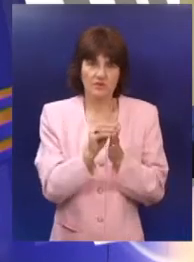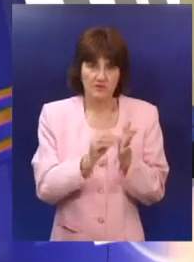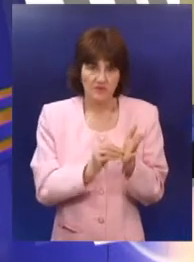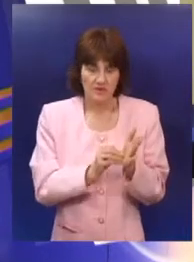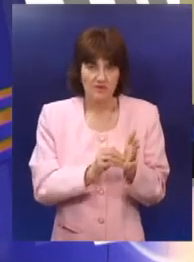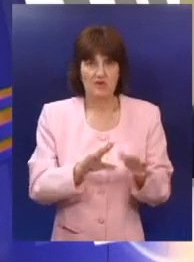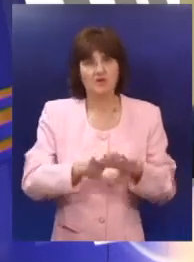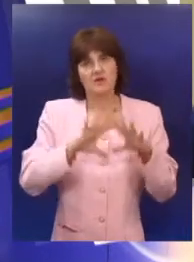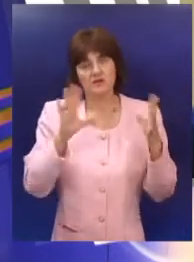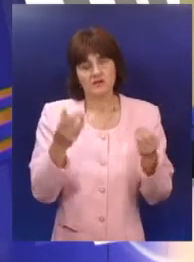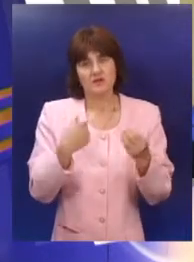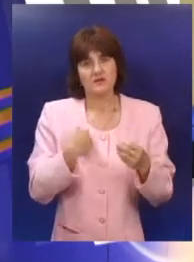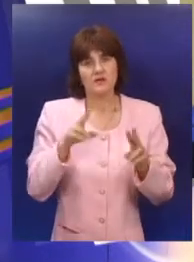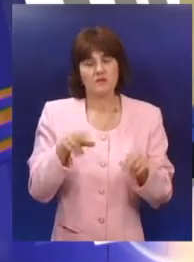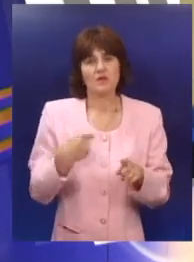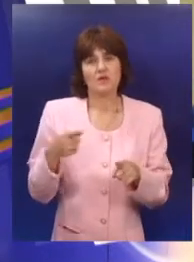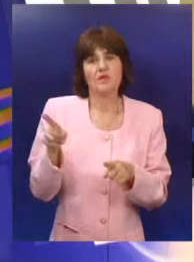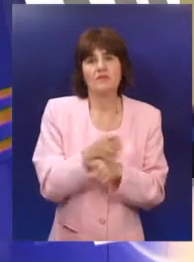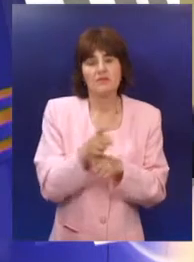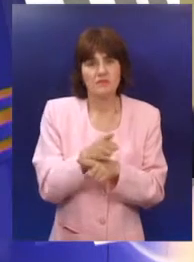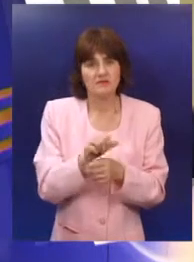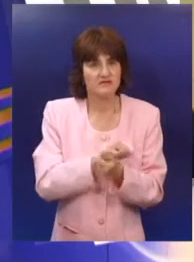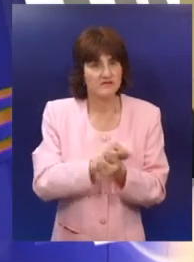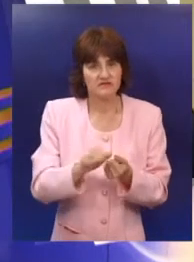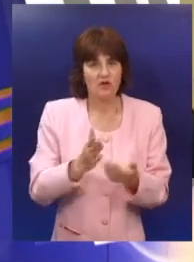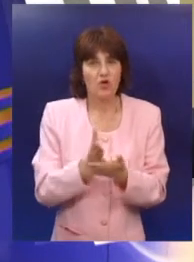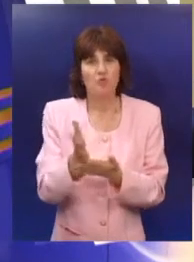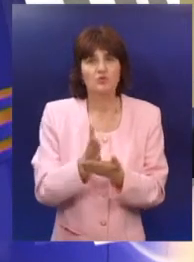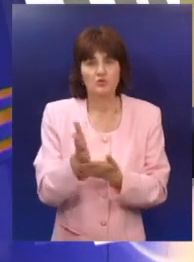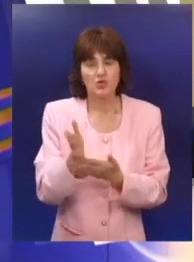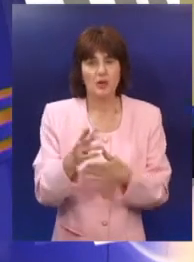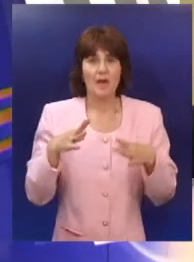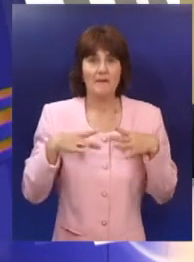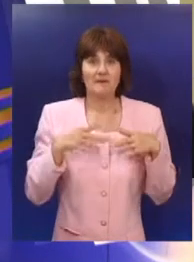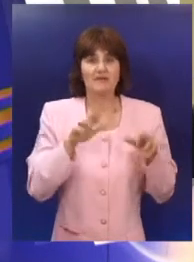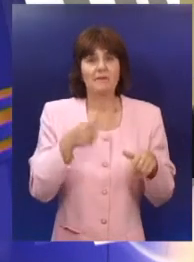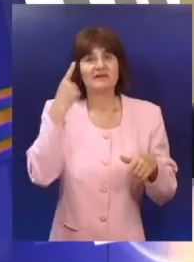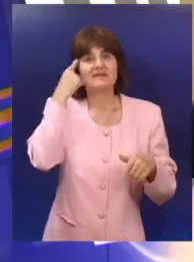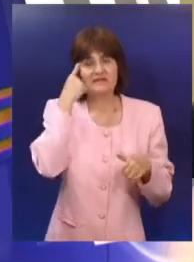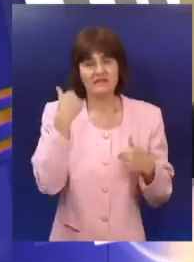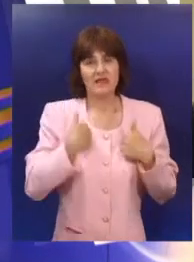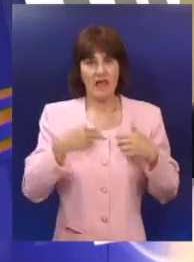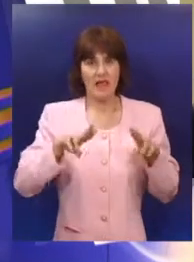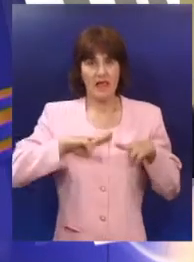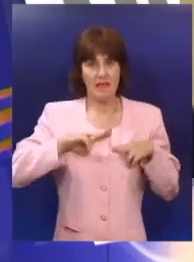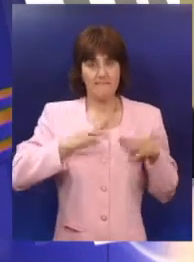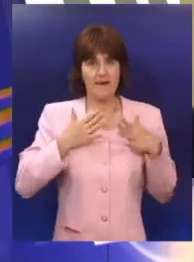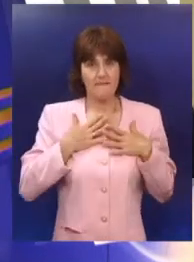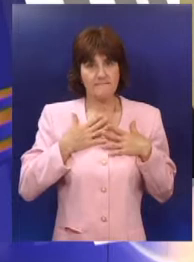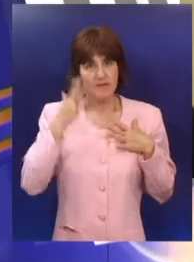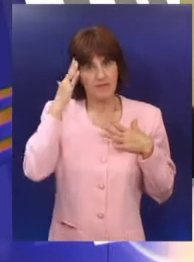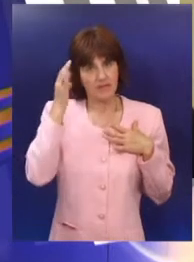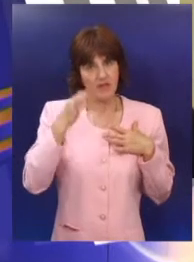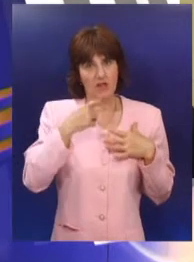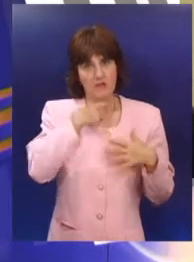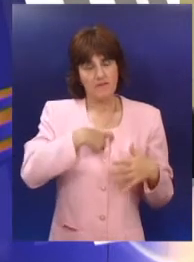tog projekta zajedno sa gradom iznađe mogućnost da ta usluga postane stalna i da prosto penzioneri znaju da imaju servis kojim će im u